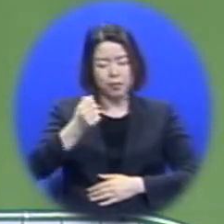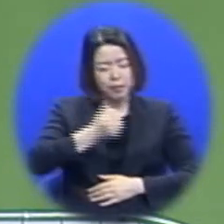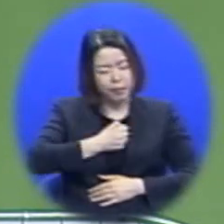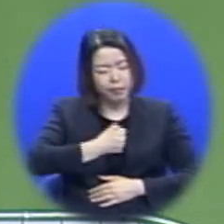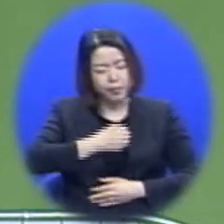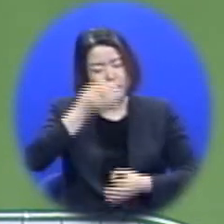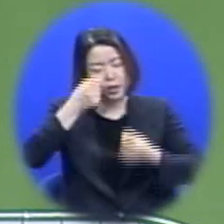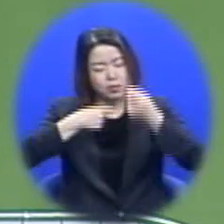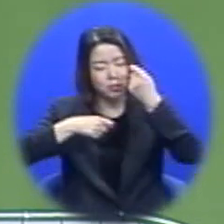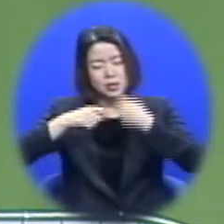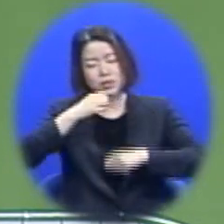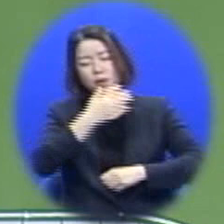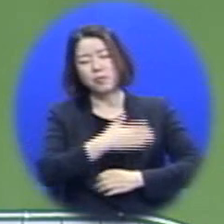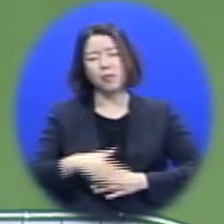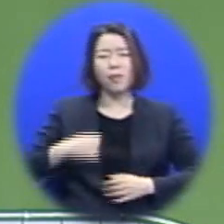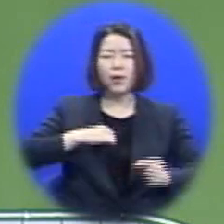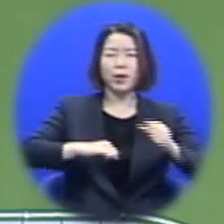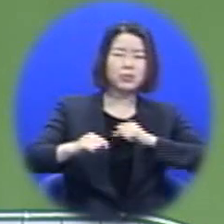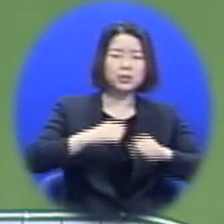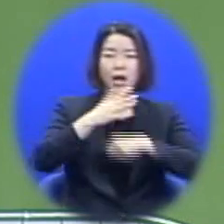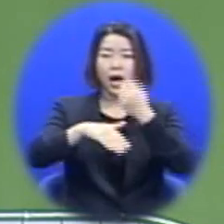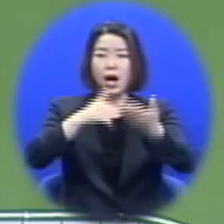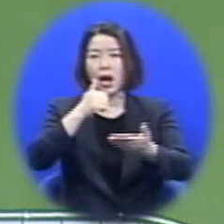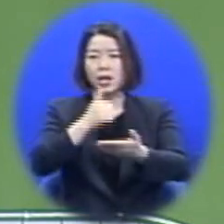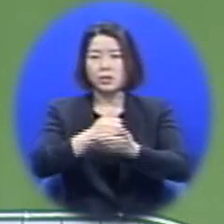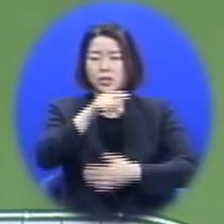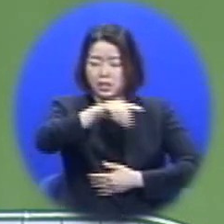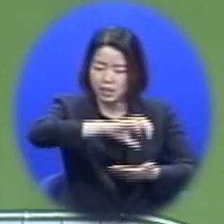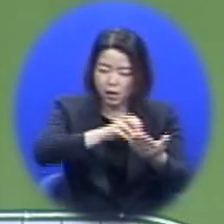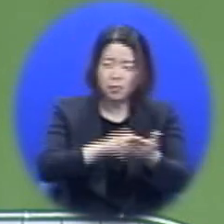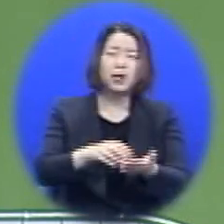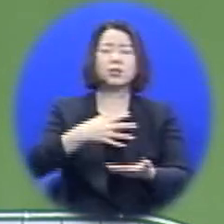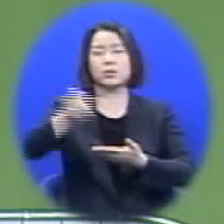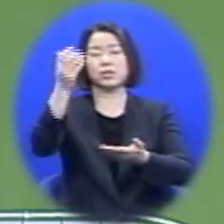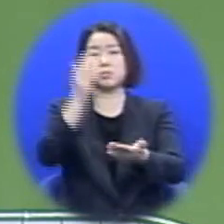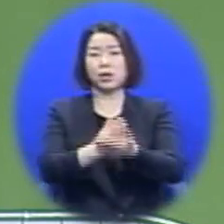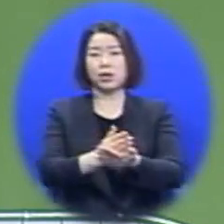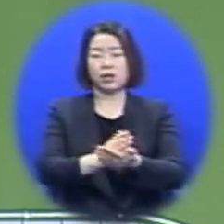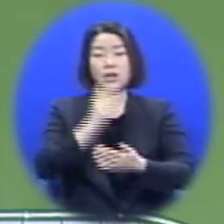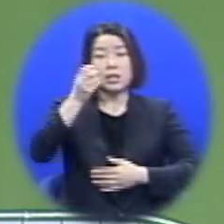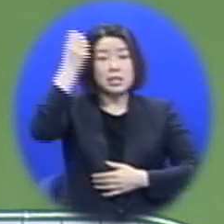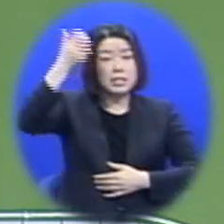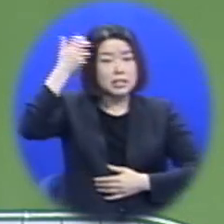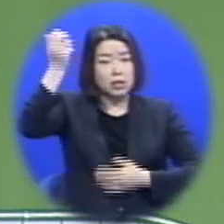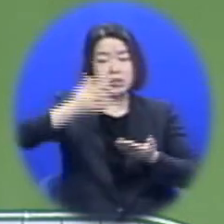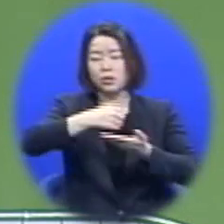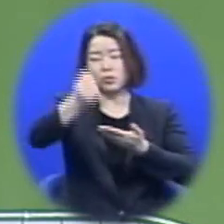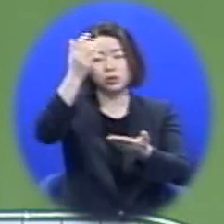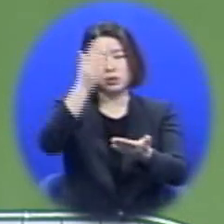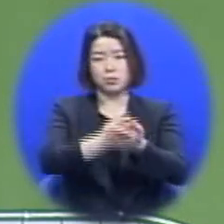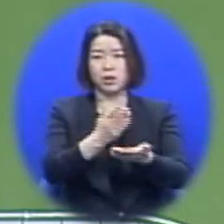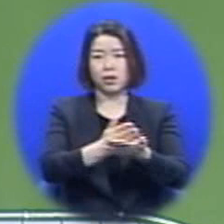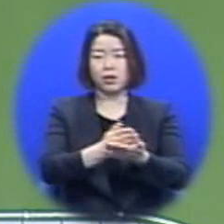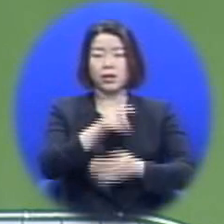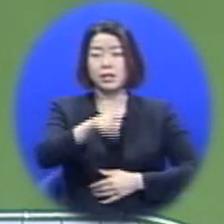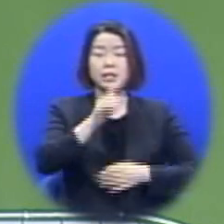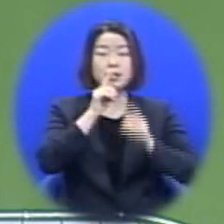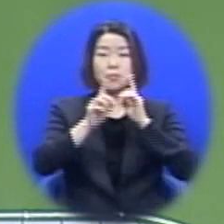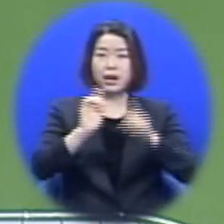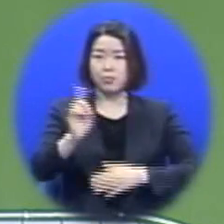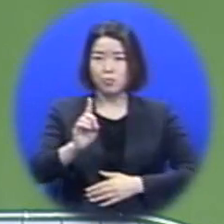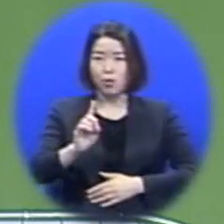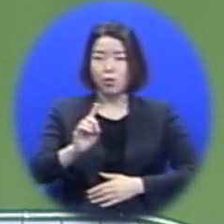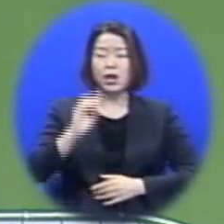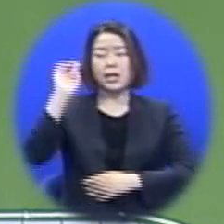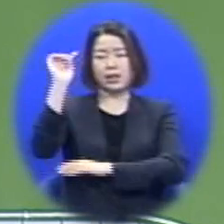애통하면서 몸부림치면서 하나님 이것만큼은 성령을 거두지 말아주세요. 그 말은 다윗이